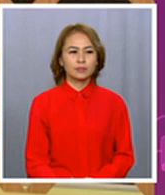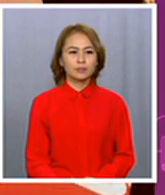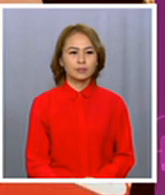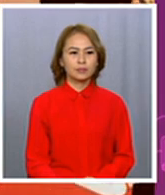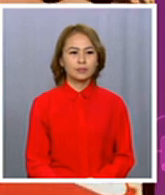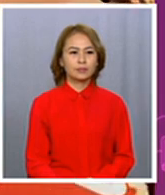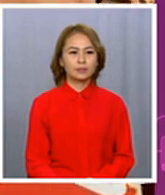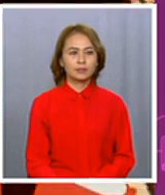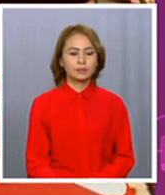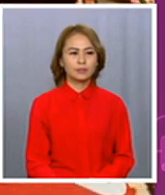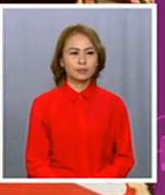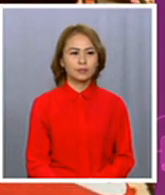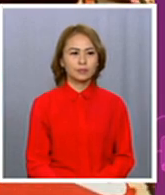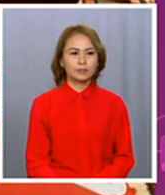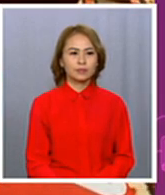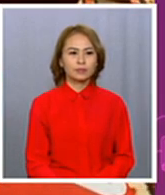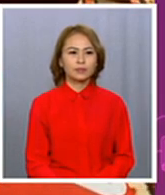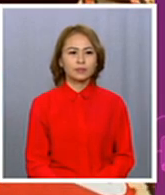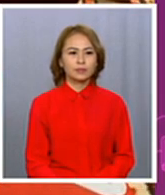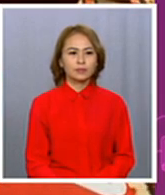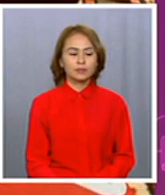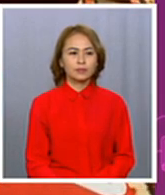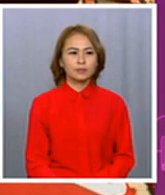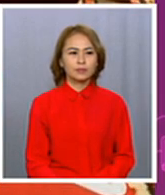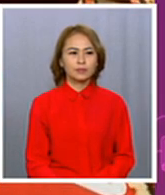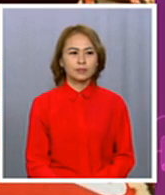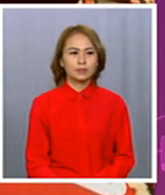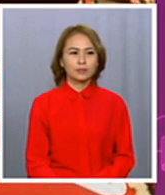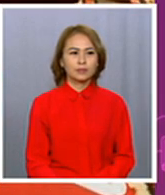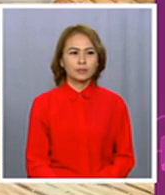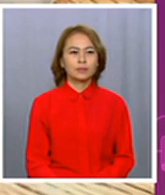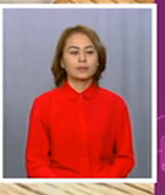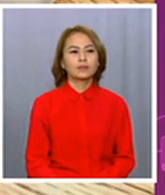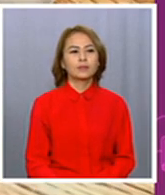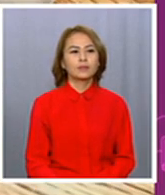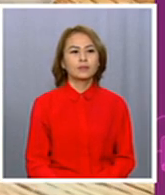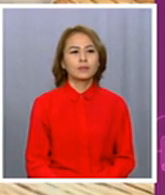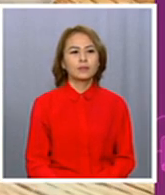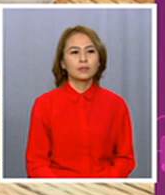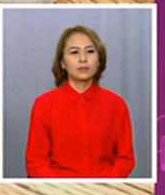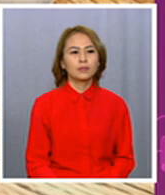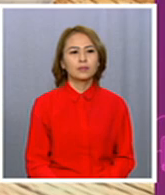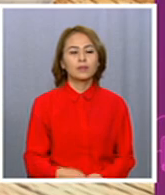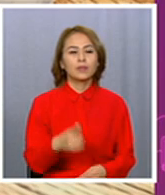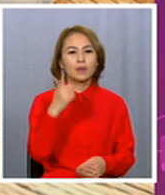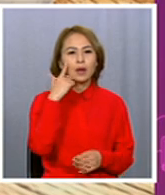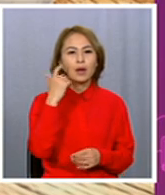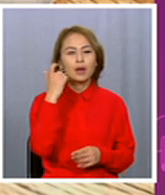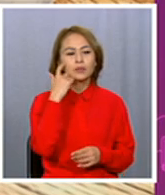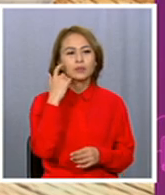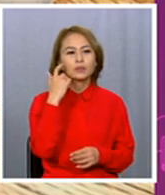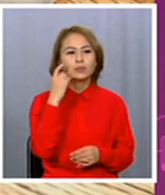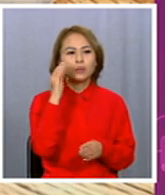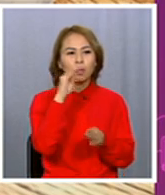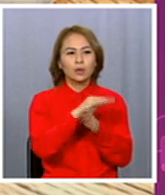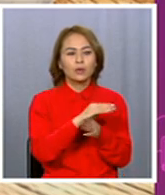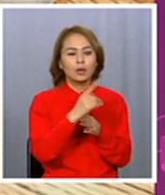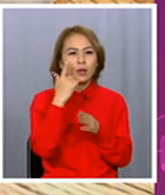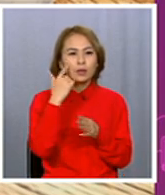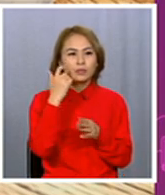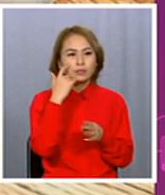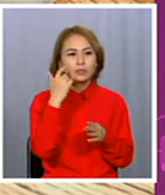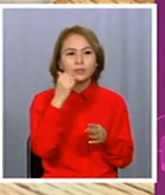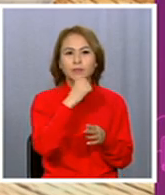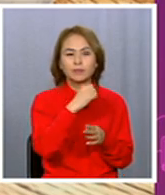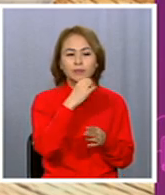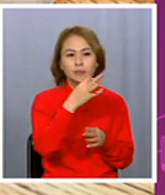қылыным. Ая, қант қосқан сүт көжеше. Қант қосқан? Қант қосқаны